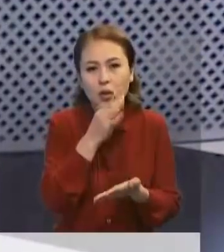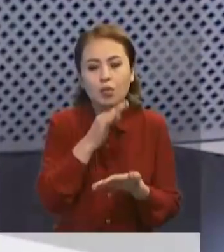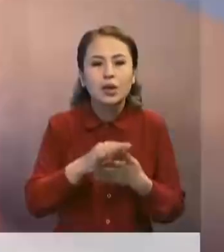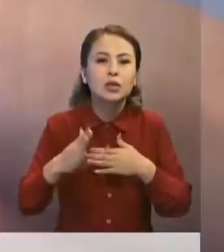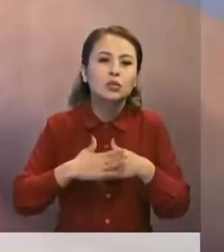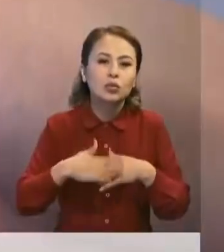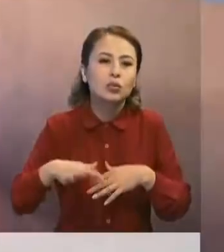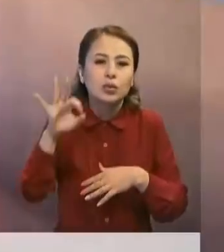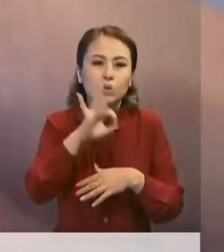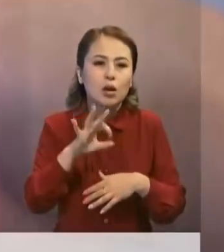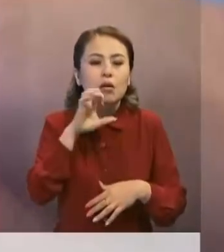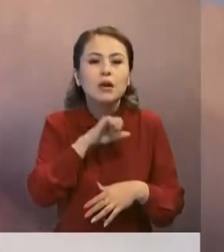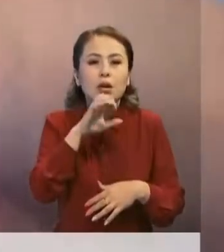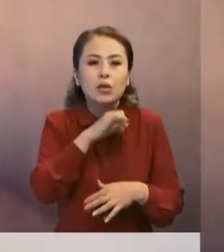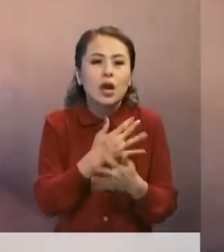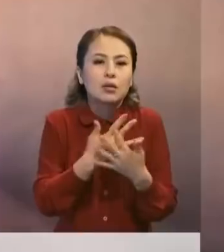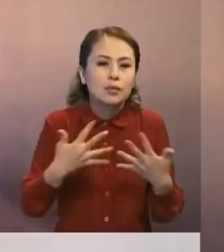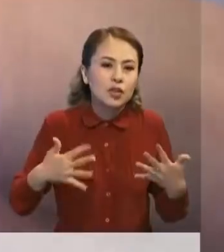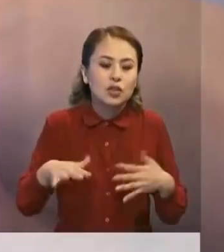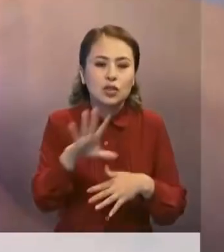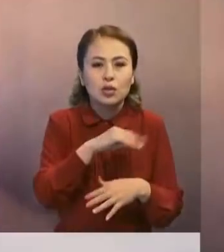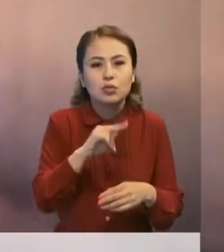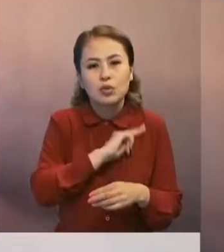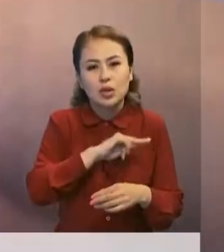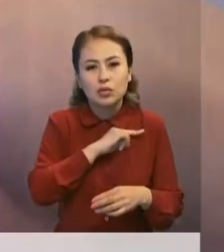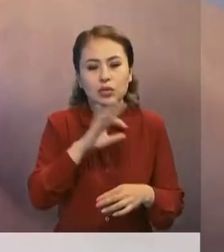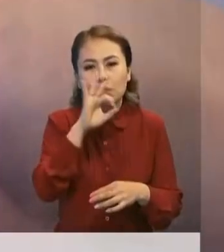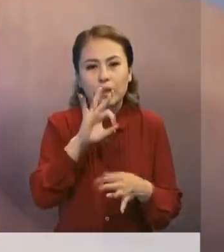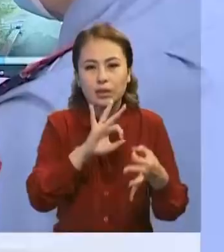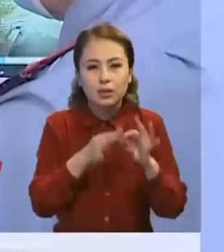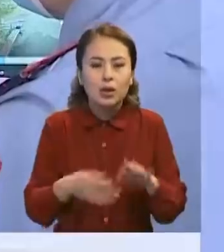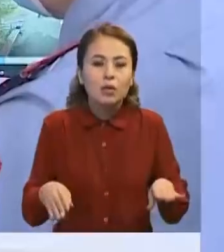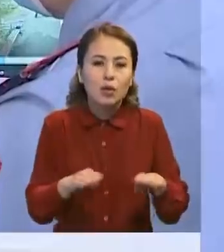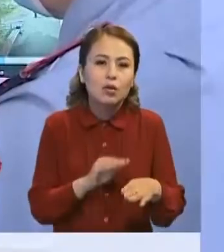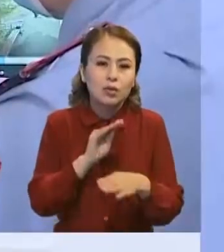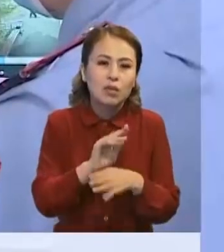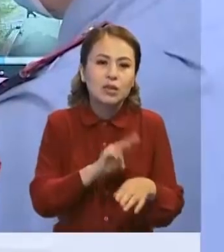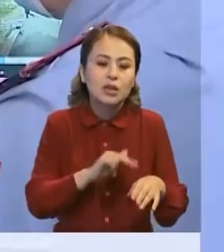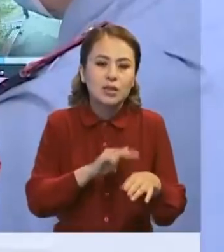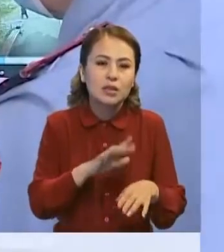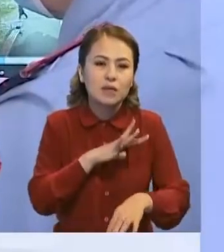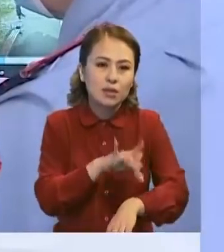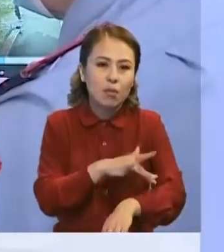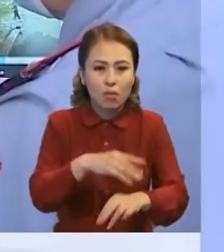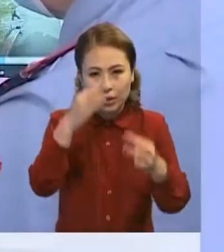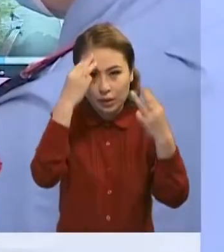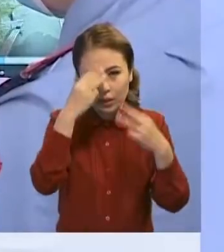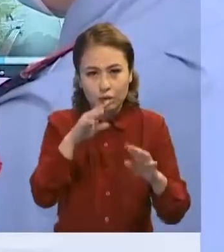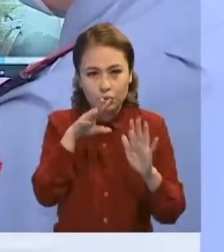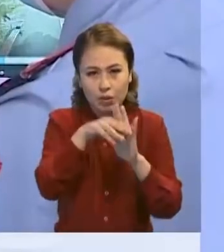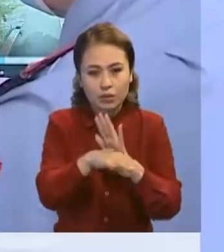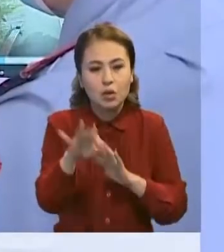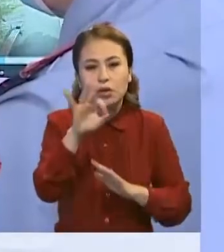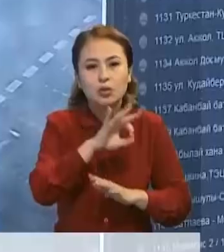анықтап, жауапқа тарту, ұрланған қаруды айналымнан шығару жұмыстары жөнінде баяндады. Бұған қоса полицияның сервистік моделін